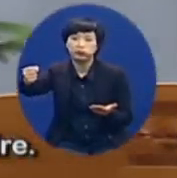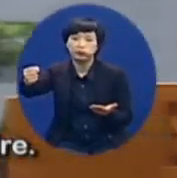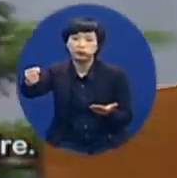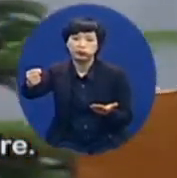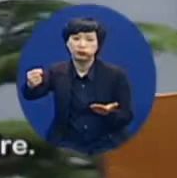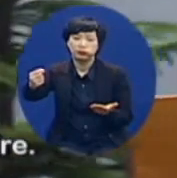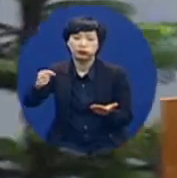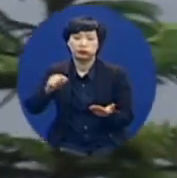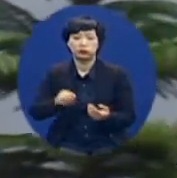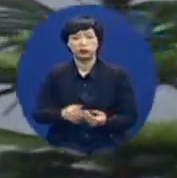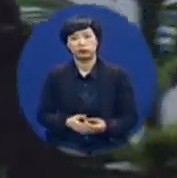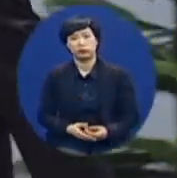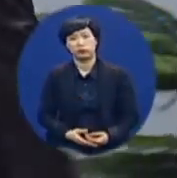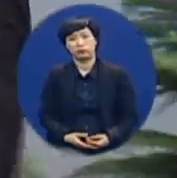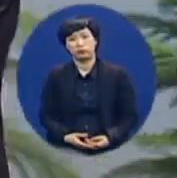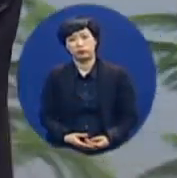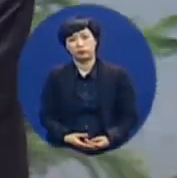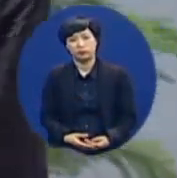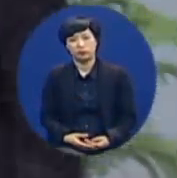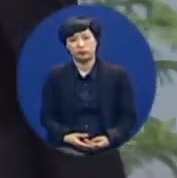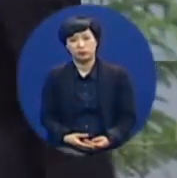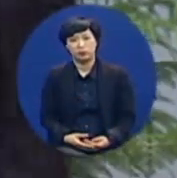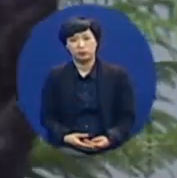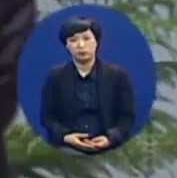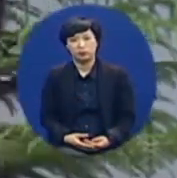갖다 노아 정보에 마치고